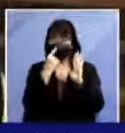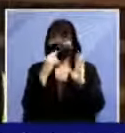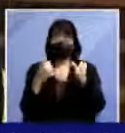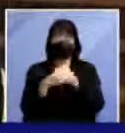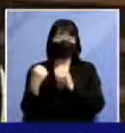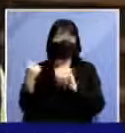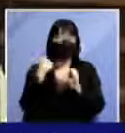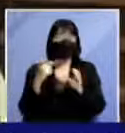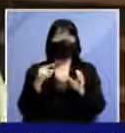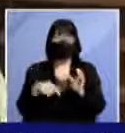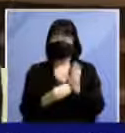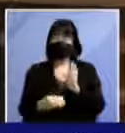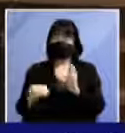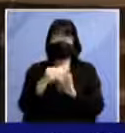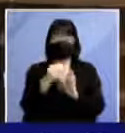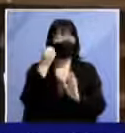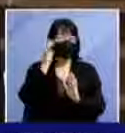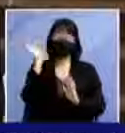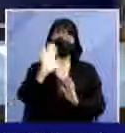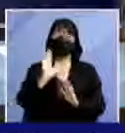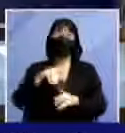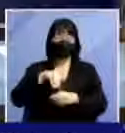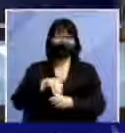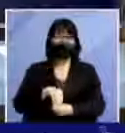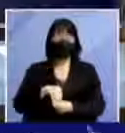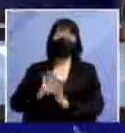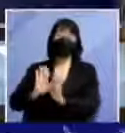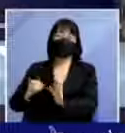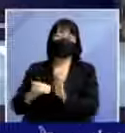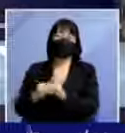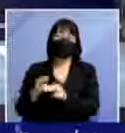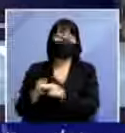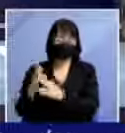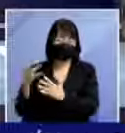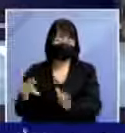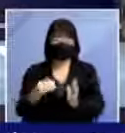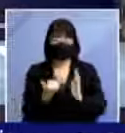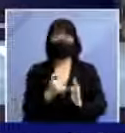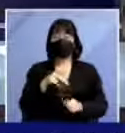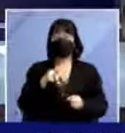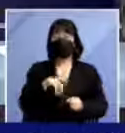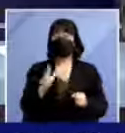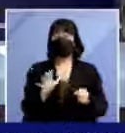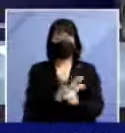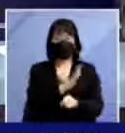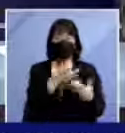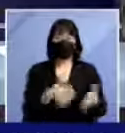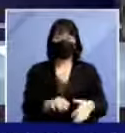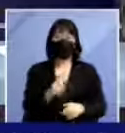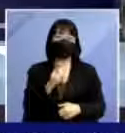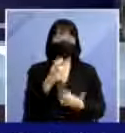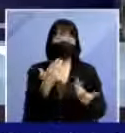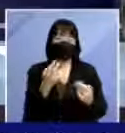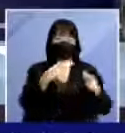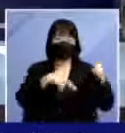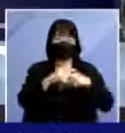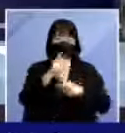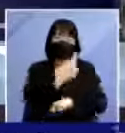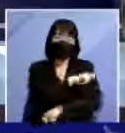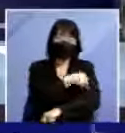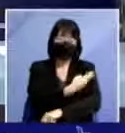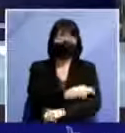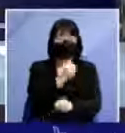มีภาวะฉุกเฉินในการไปรับตัวเนี่ยแล้วต้องมีแพทย์พยาบาลนะคะอุปกรณ์เครื่องมือเนี่ยไปให้พร้อมเพราะว่าถ้าเป็นอะไรกลางทางหรือกระ